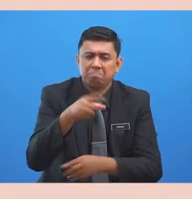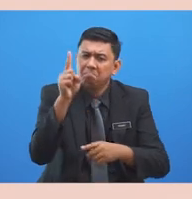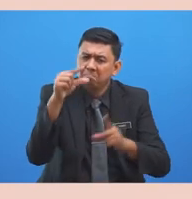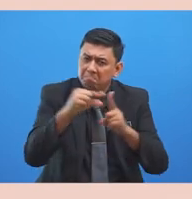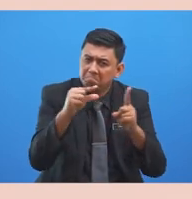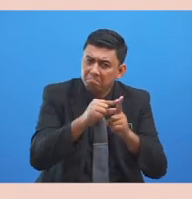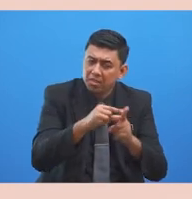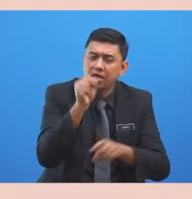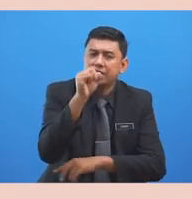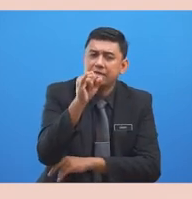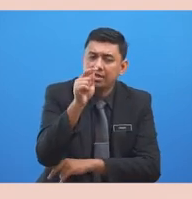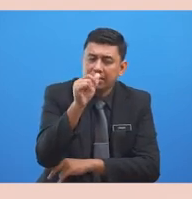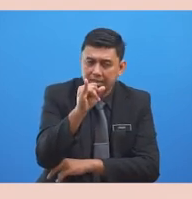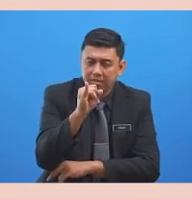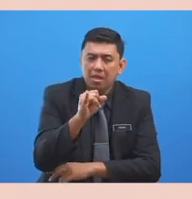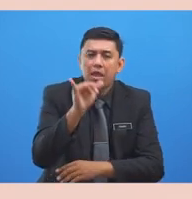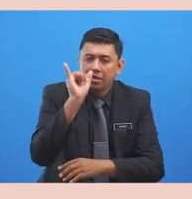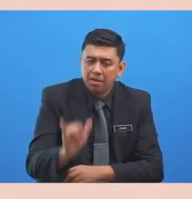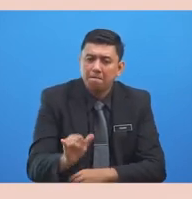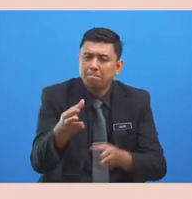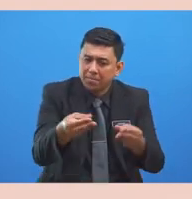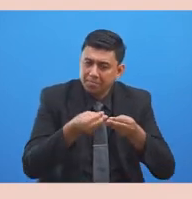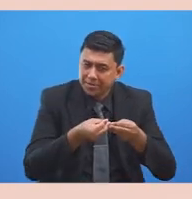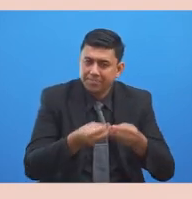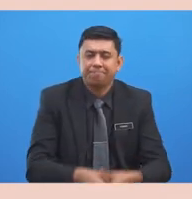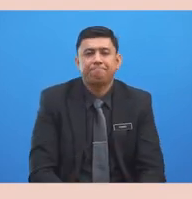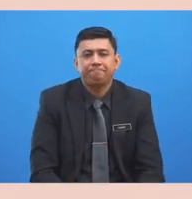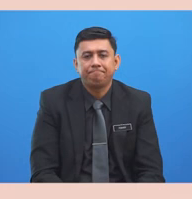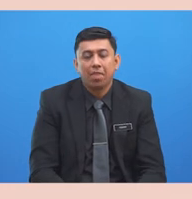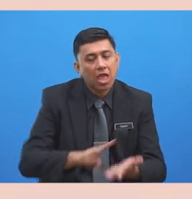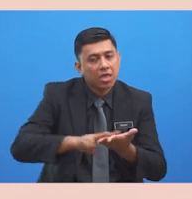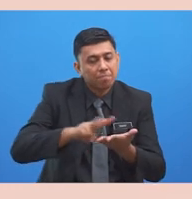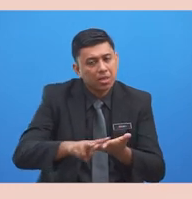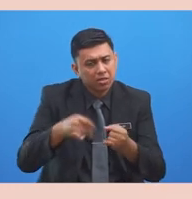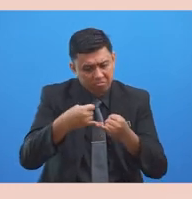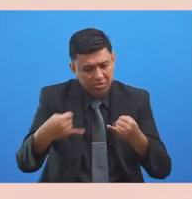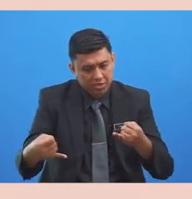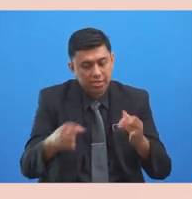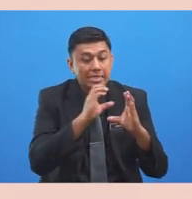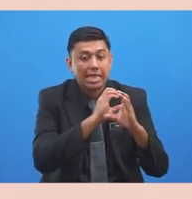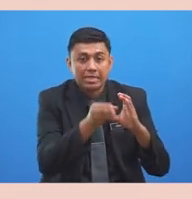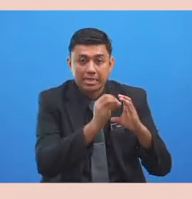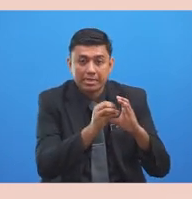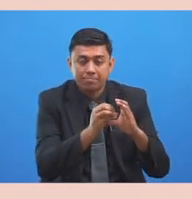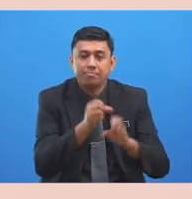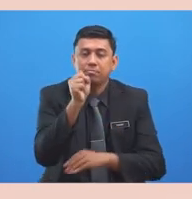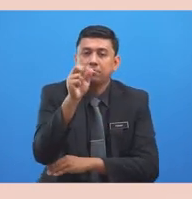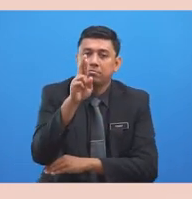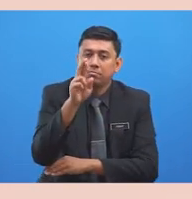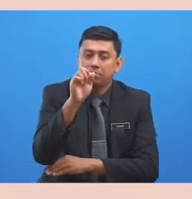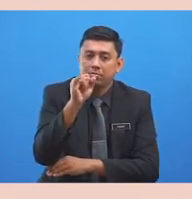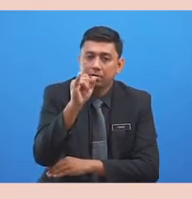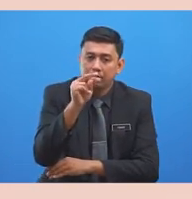perkataan Siti sahaja yang diterima. Membaca jenis data string untuk